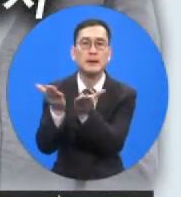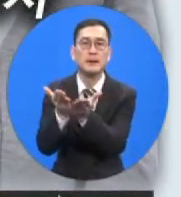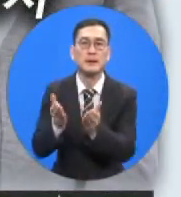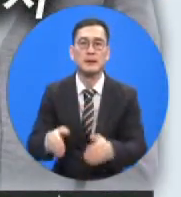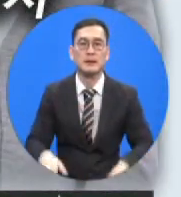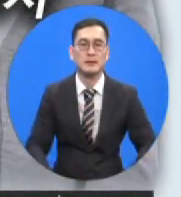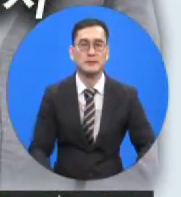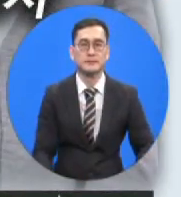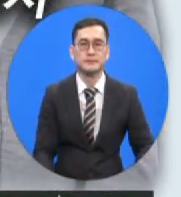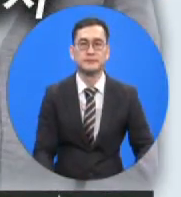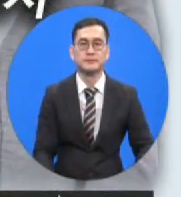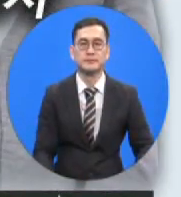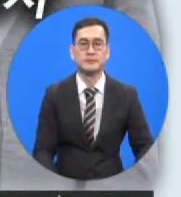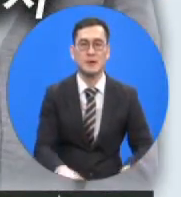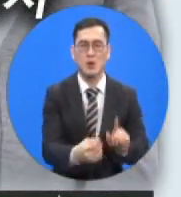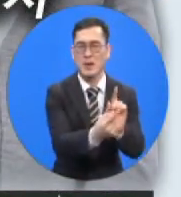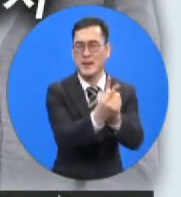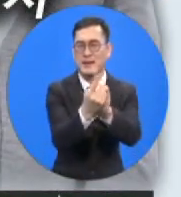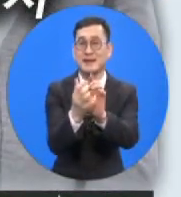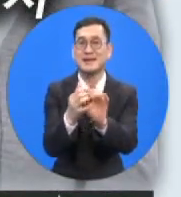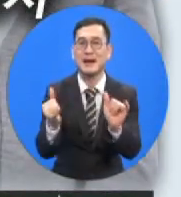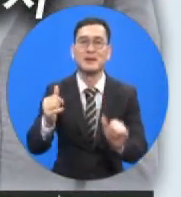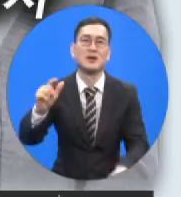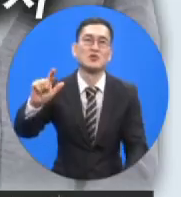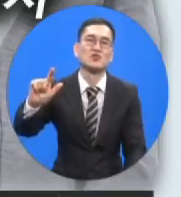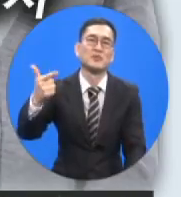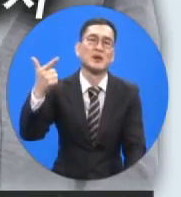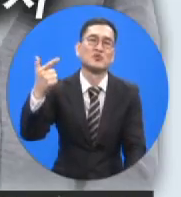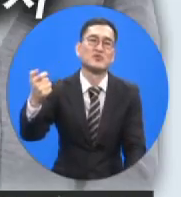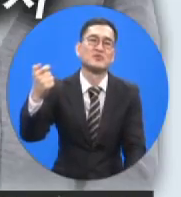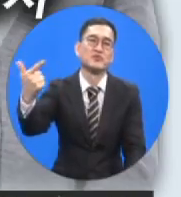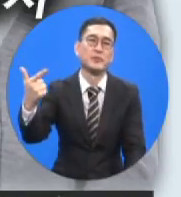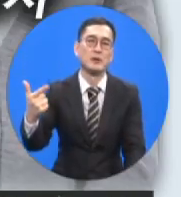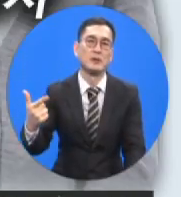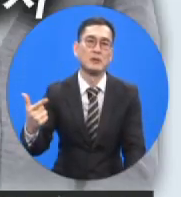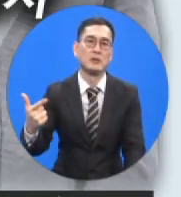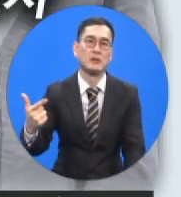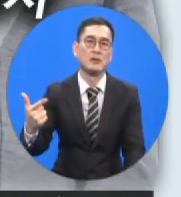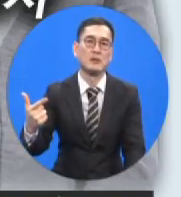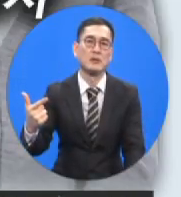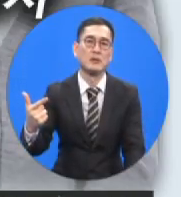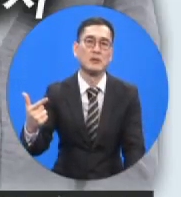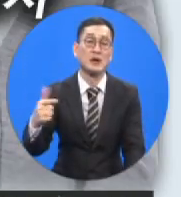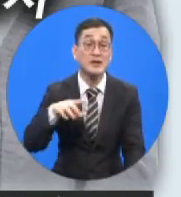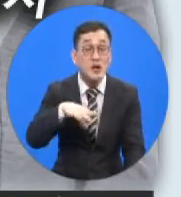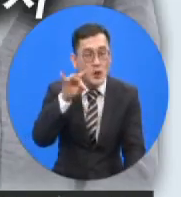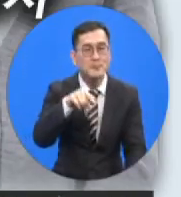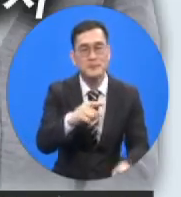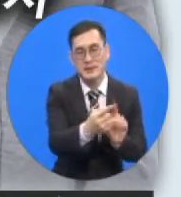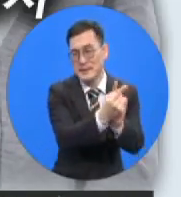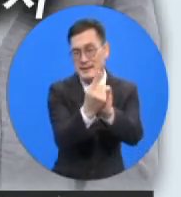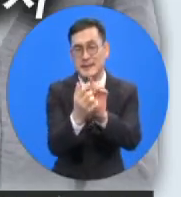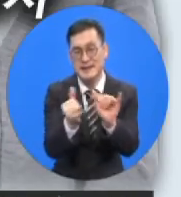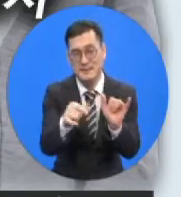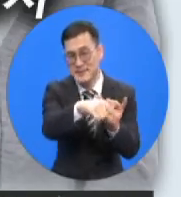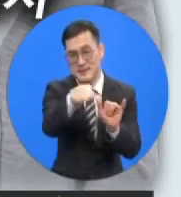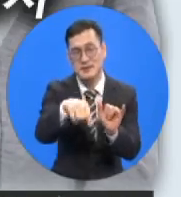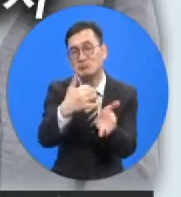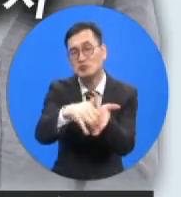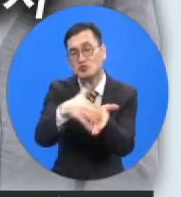12번 확진자의 접촉자 666명 급증을 했다. 지금 초기만 하더라도 우리 당국이